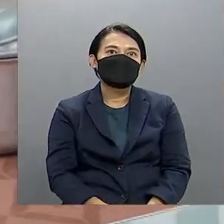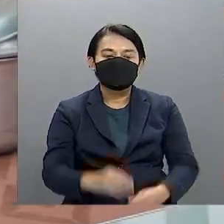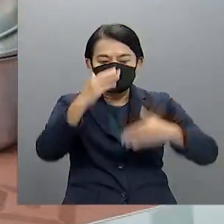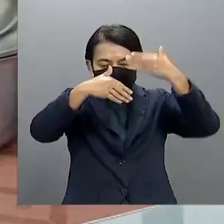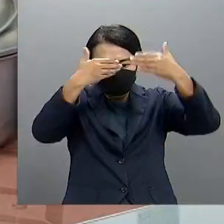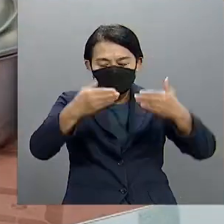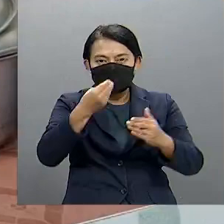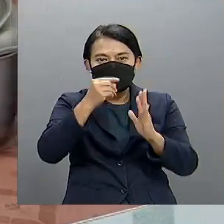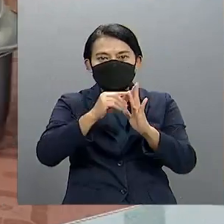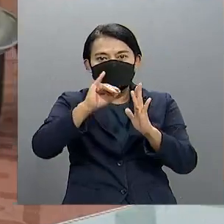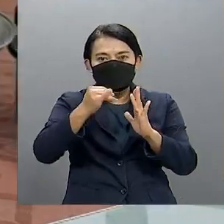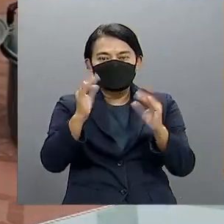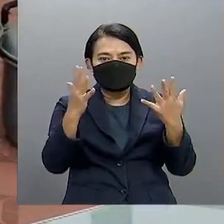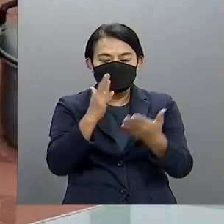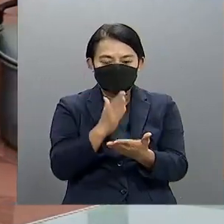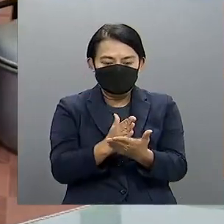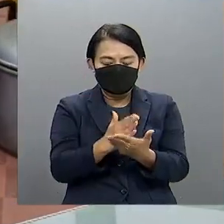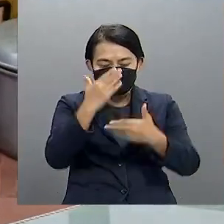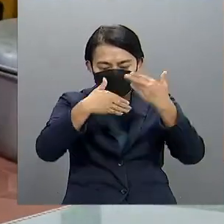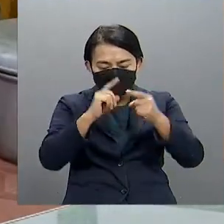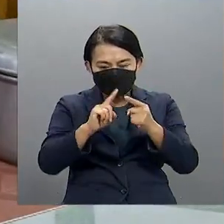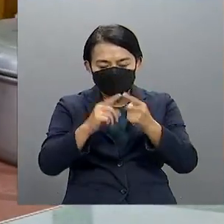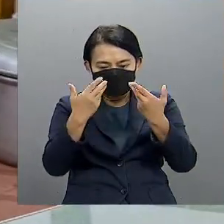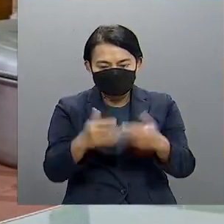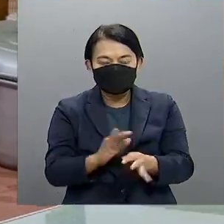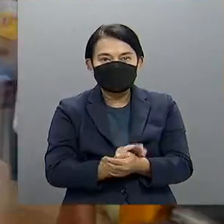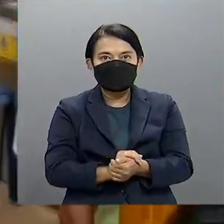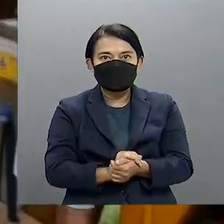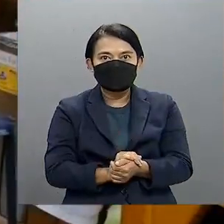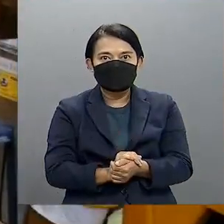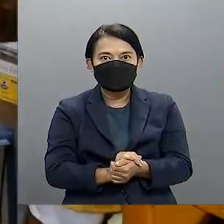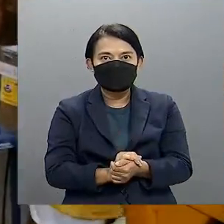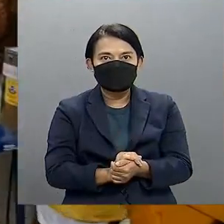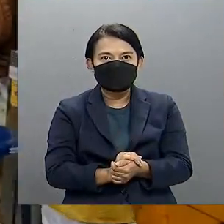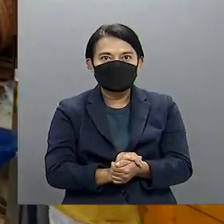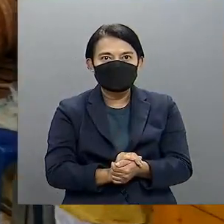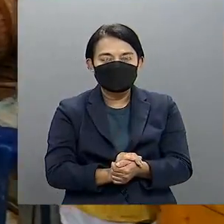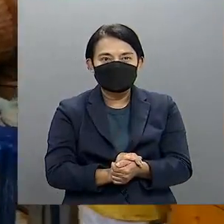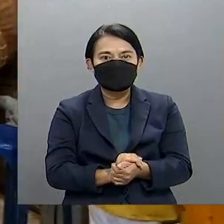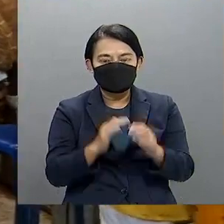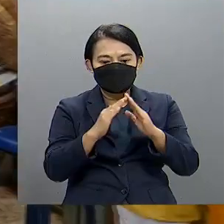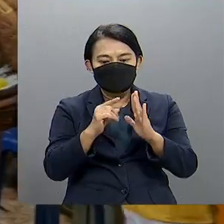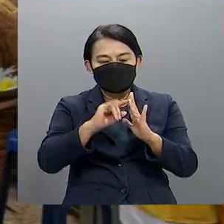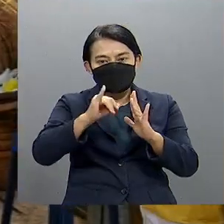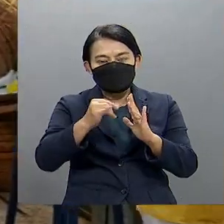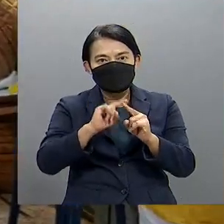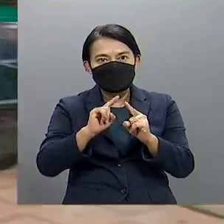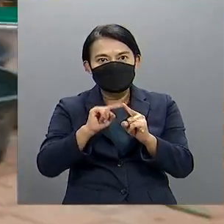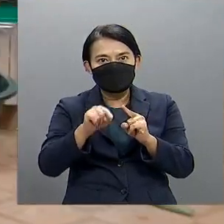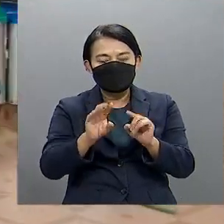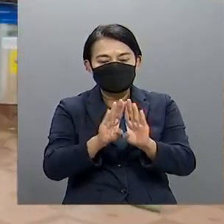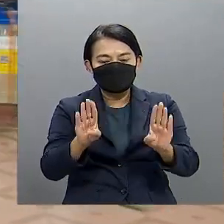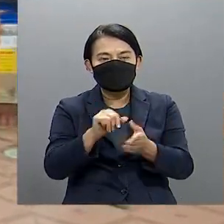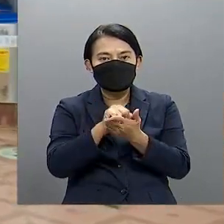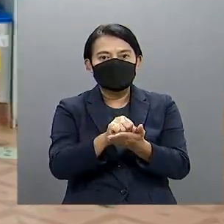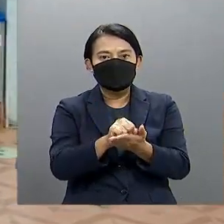าวราชปีนี้แต่ศาลเจ้าต่างๆในพื้นที่รวมถึงโรงเจแล้วก็โรงทานในพื้นที่ยังเปิดให้บริการประชาชนได้เข้าไปสัก